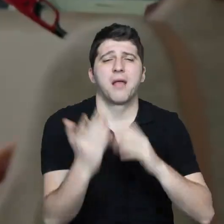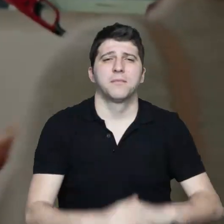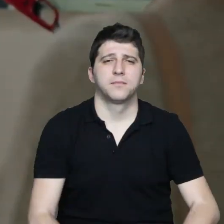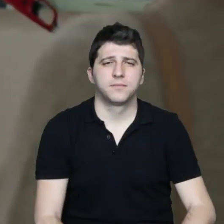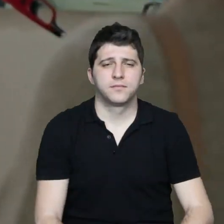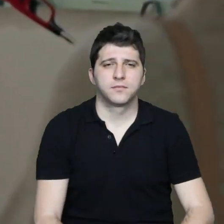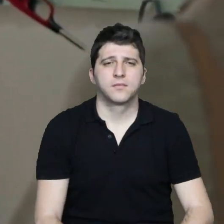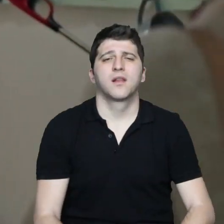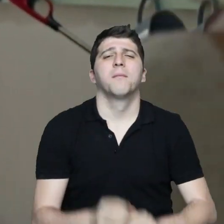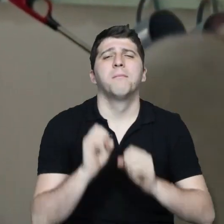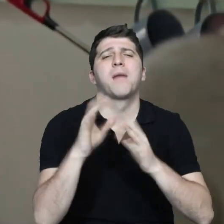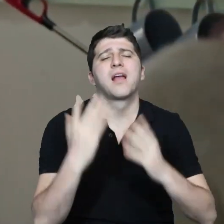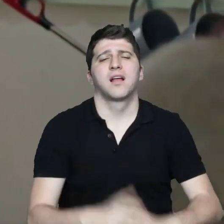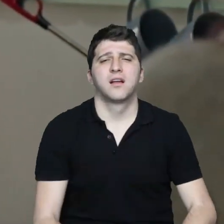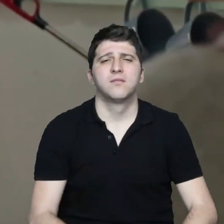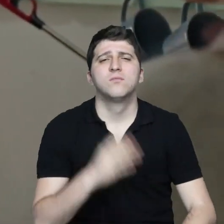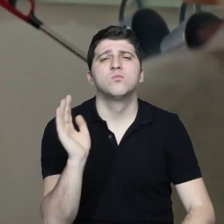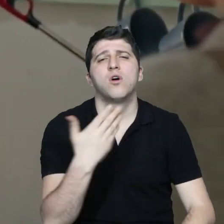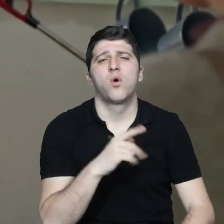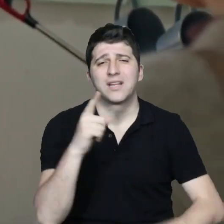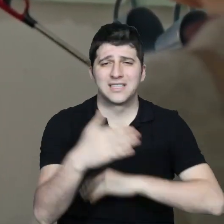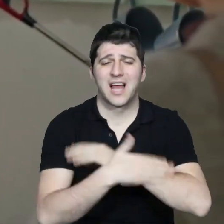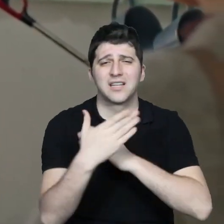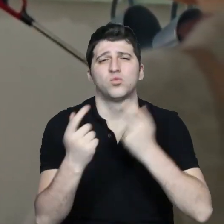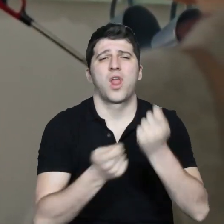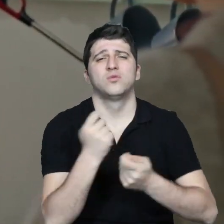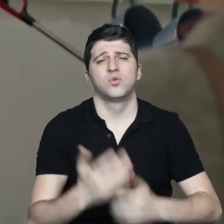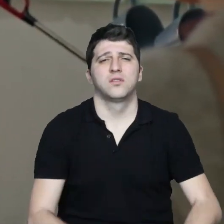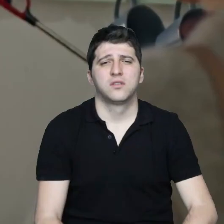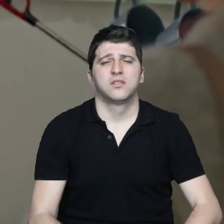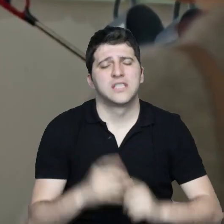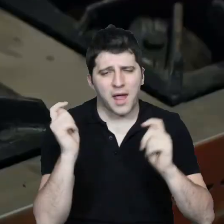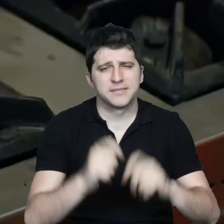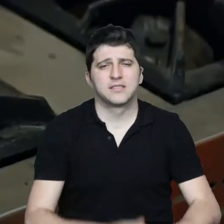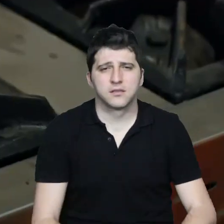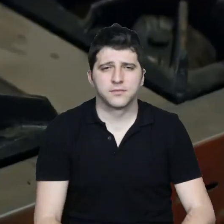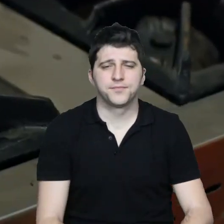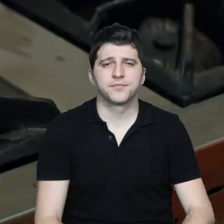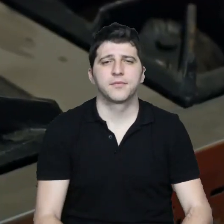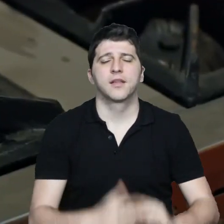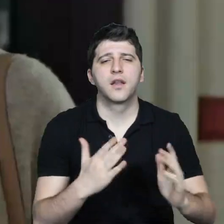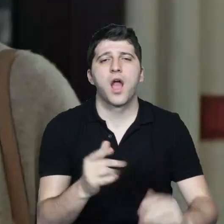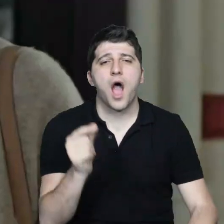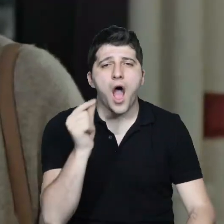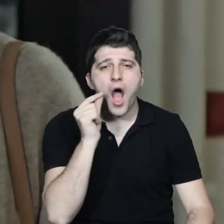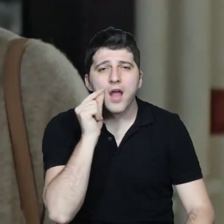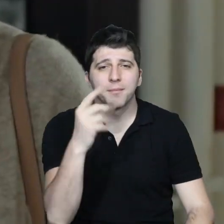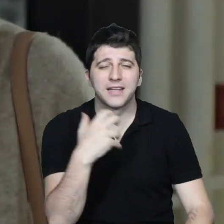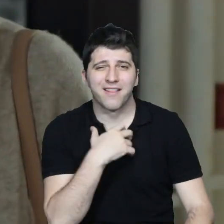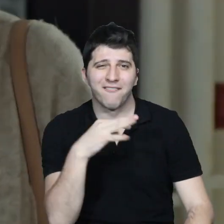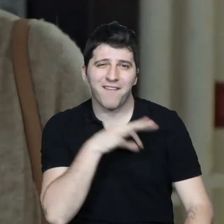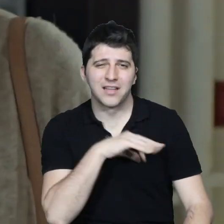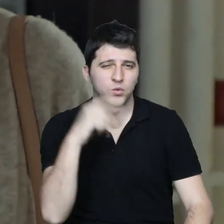İbrahim. Bırak ya, boş ver ya. O da yardımcı olmaya çalışıyor işte. Yapsın. Ya adamın gözüne girmeye